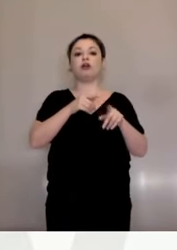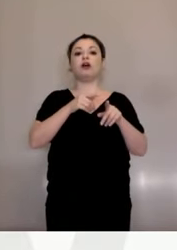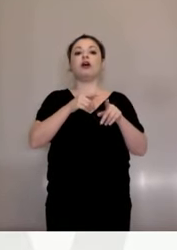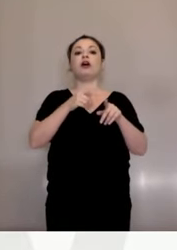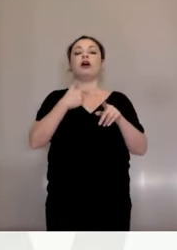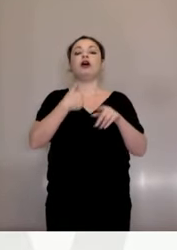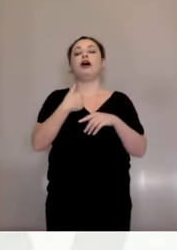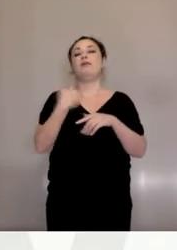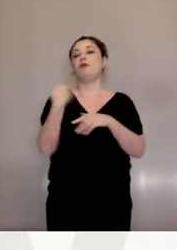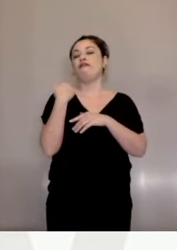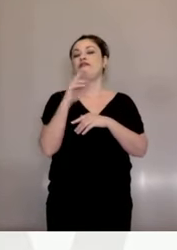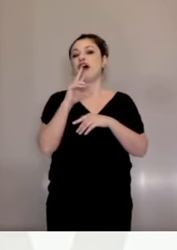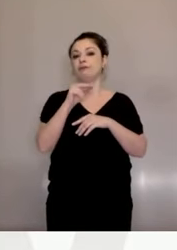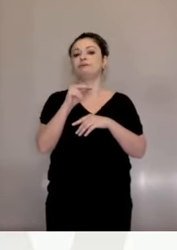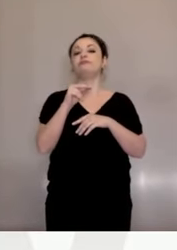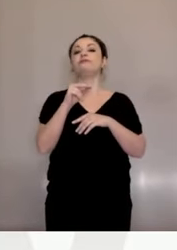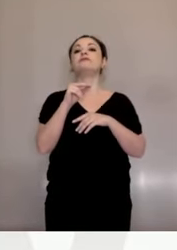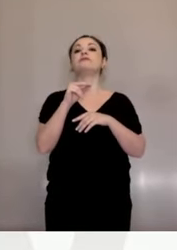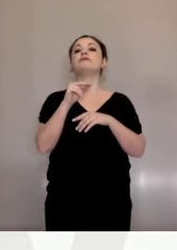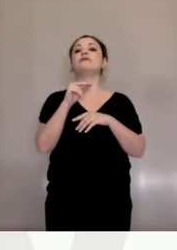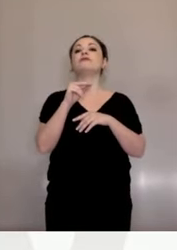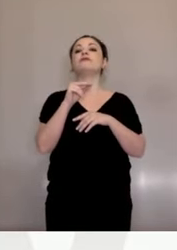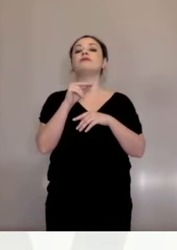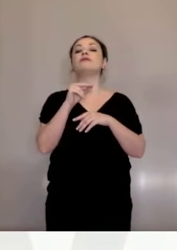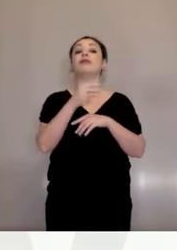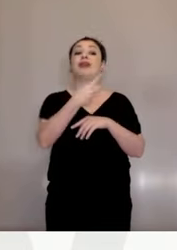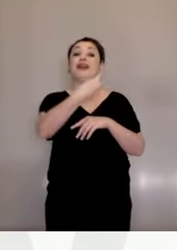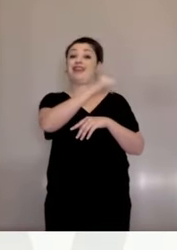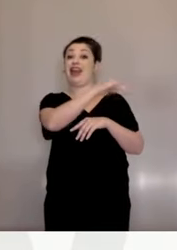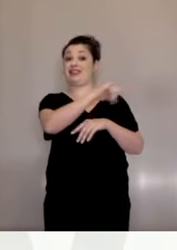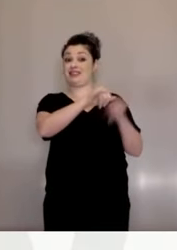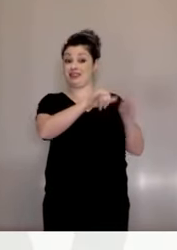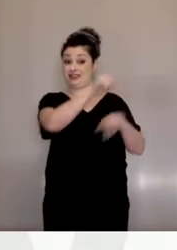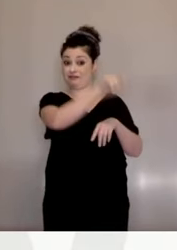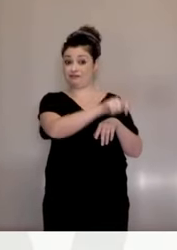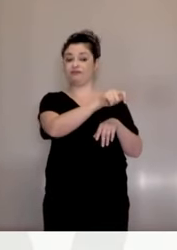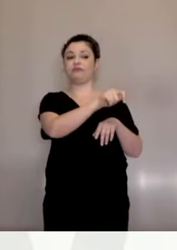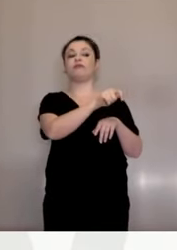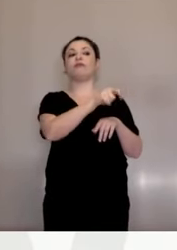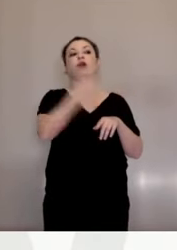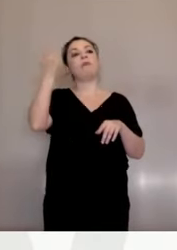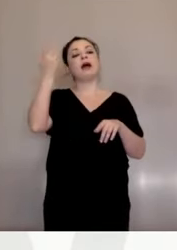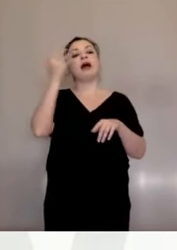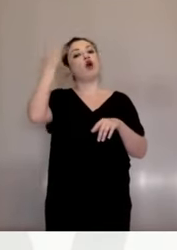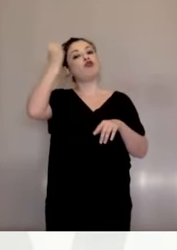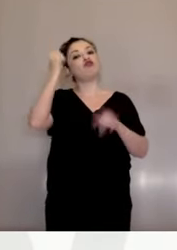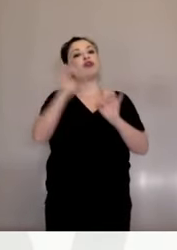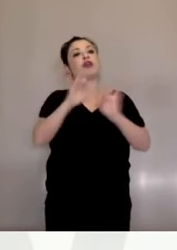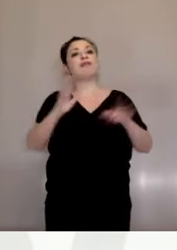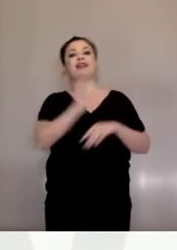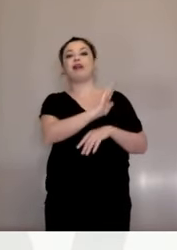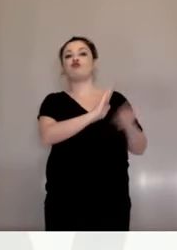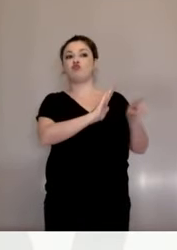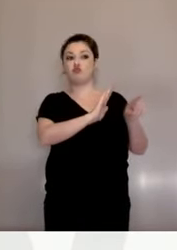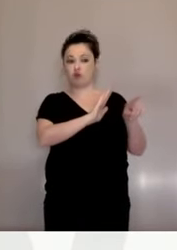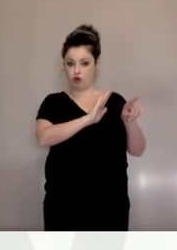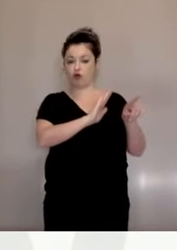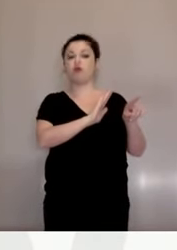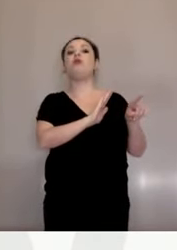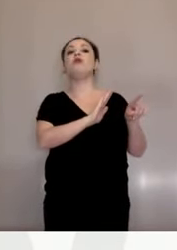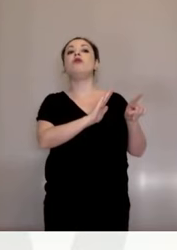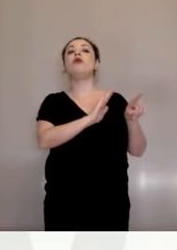Semplicemente io dicevo che Nancy presuppone, cioè il concetto di libertà esposto dal professor